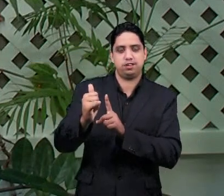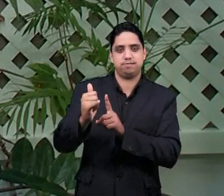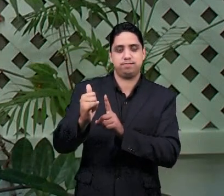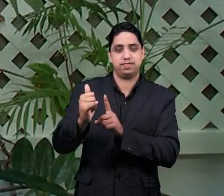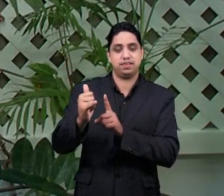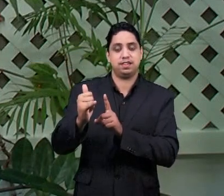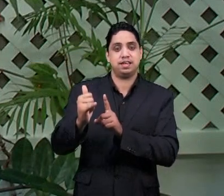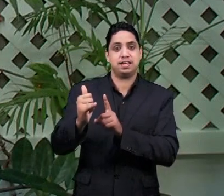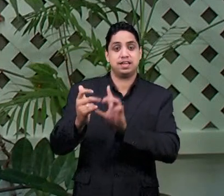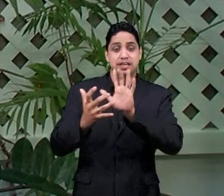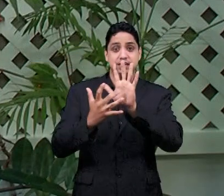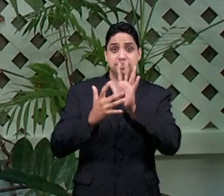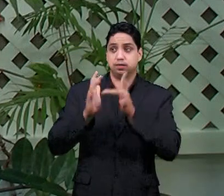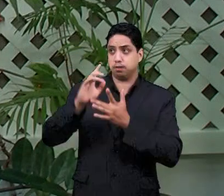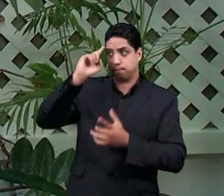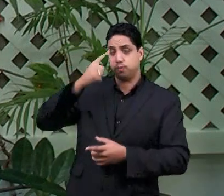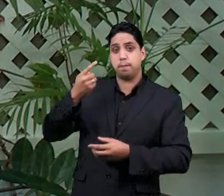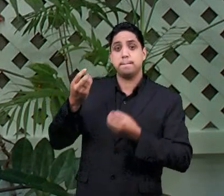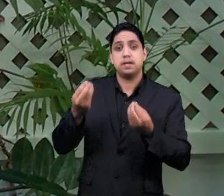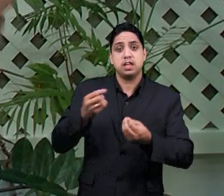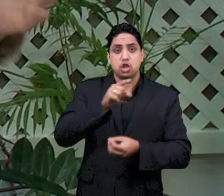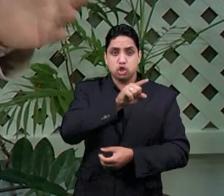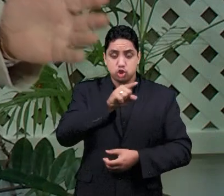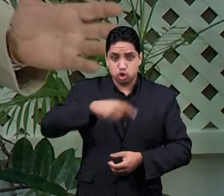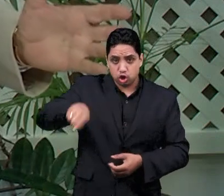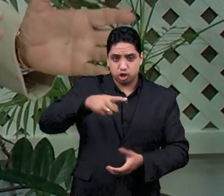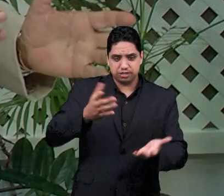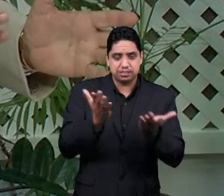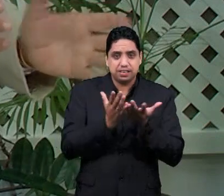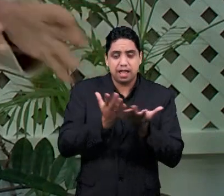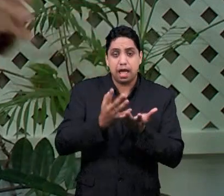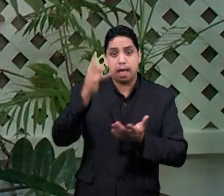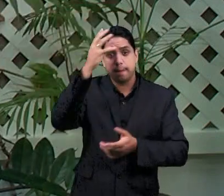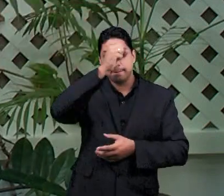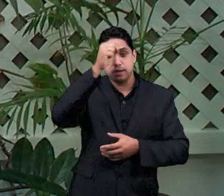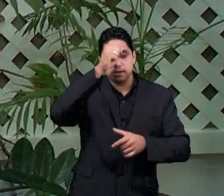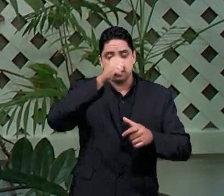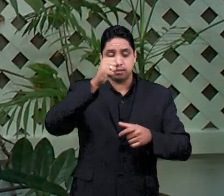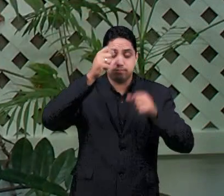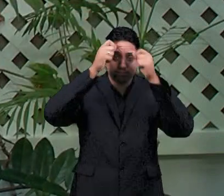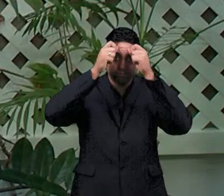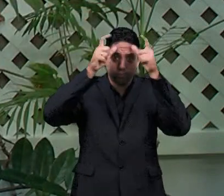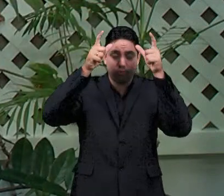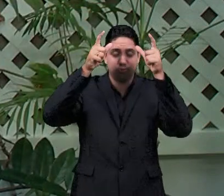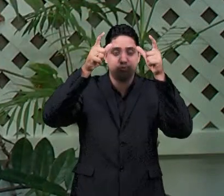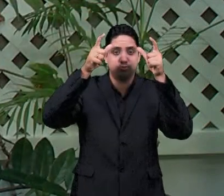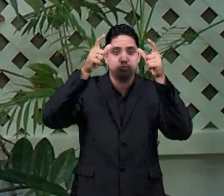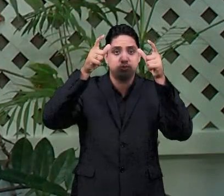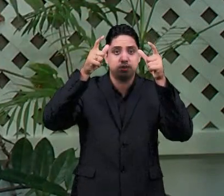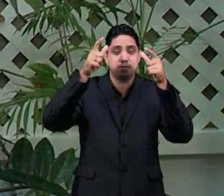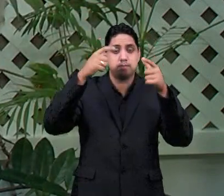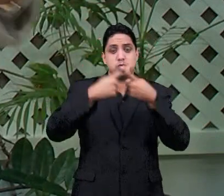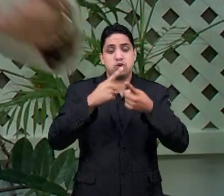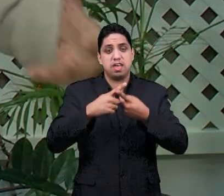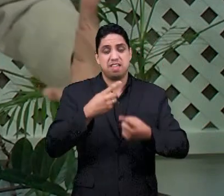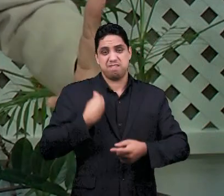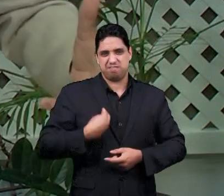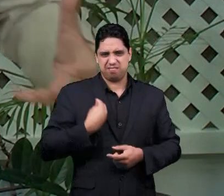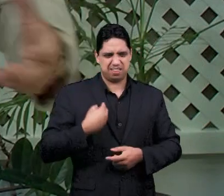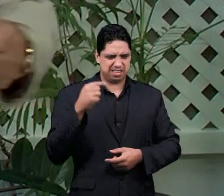chrétien. Parce que vivre cette vie-ci, en faisant des comparaisons rationnelles,